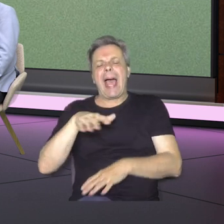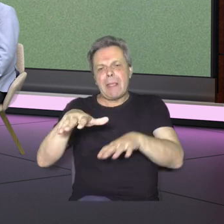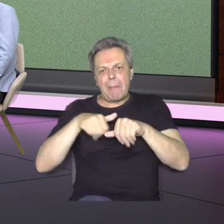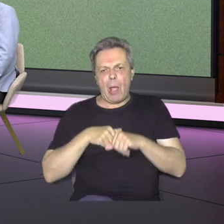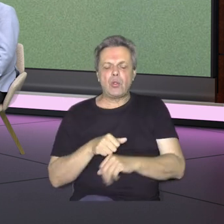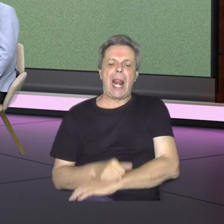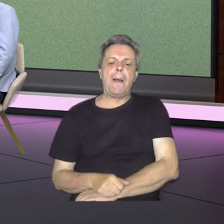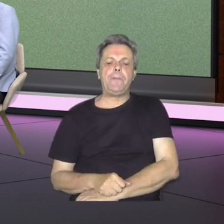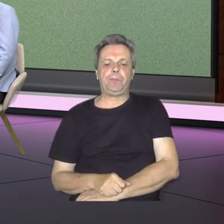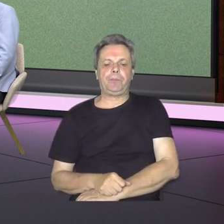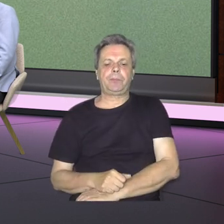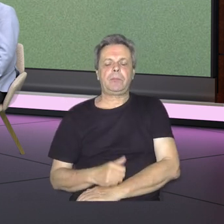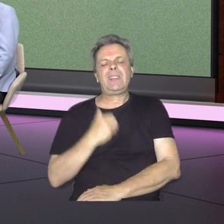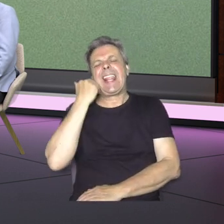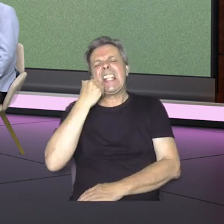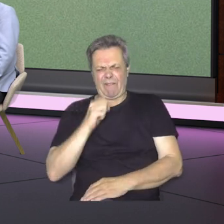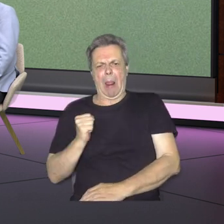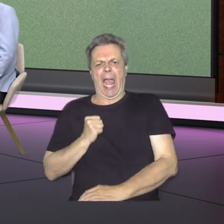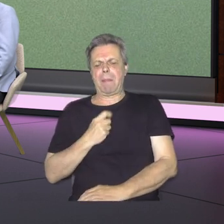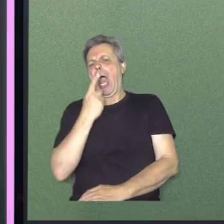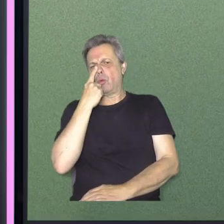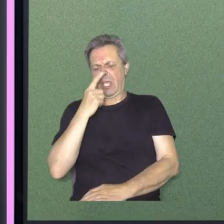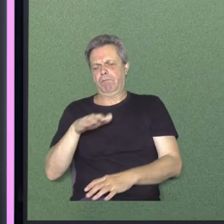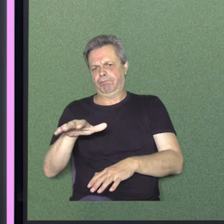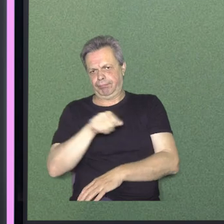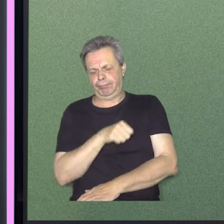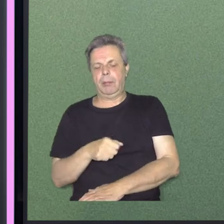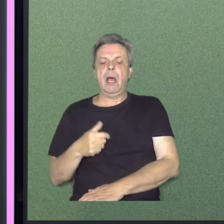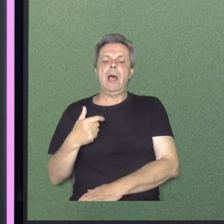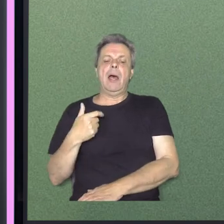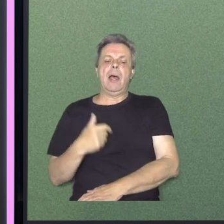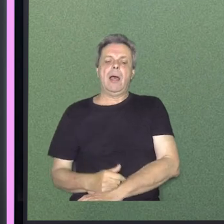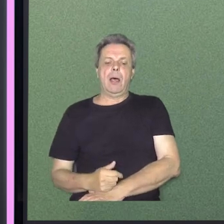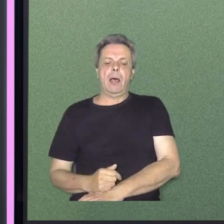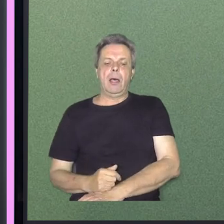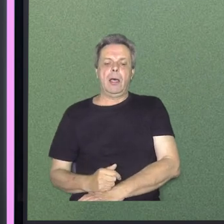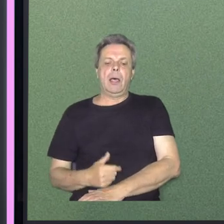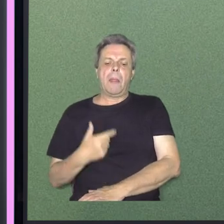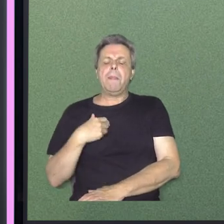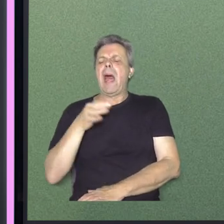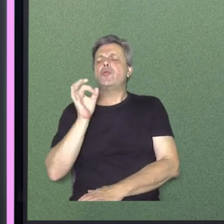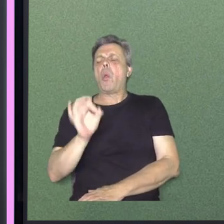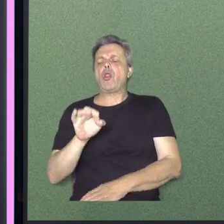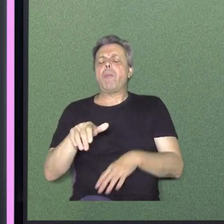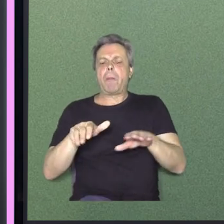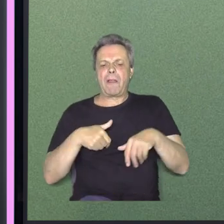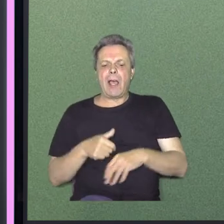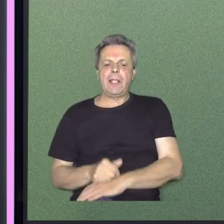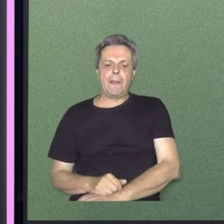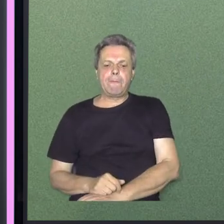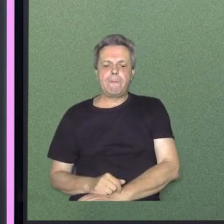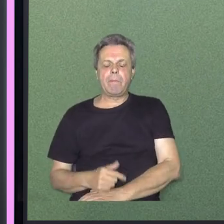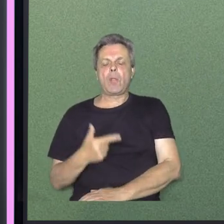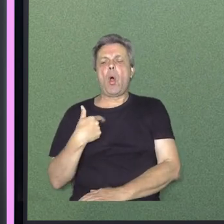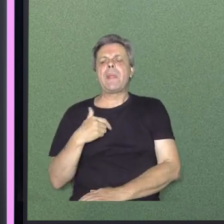preuzela ova Crvena armija, a nas je Crvena armija dobro nas prihvatila,